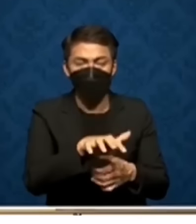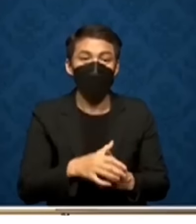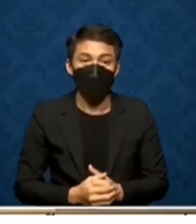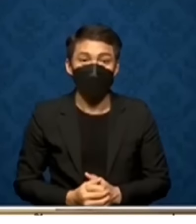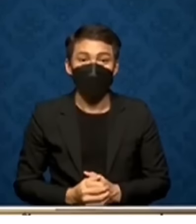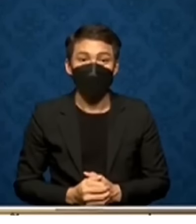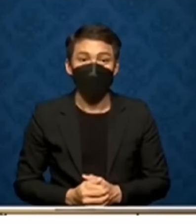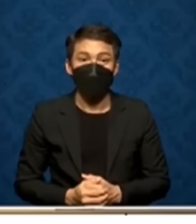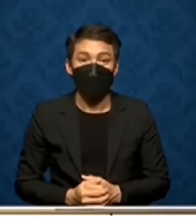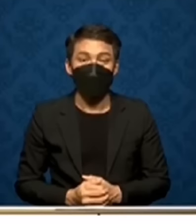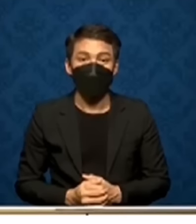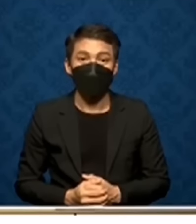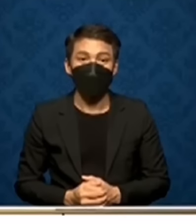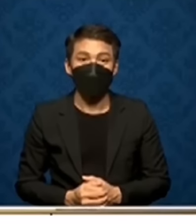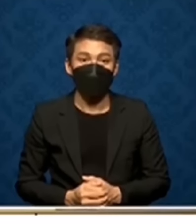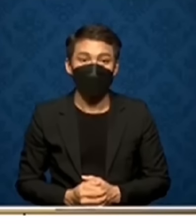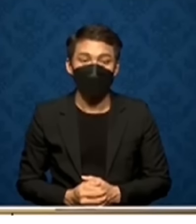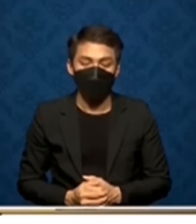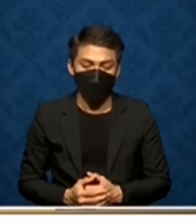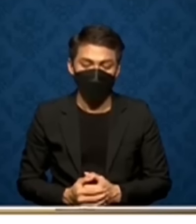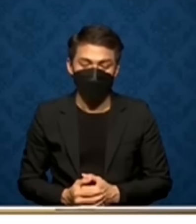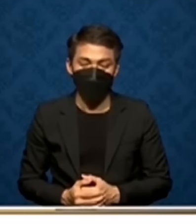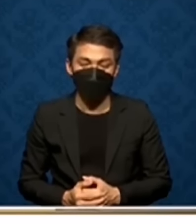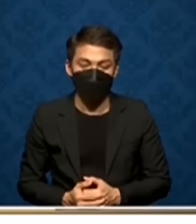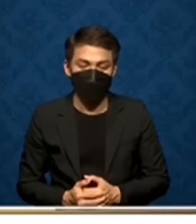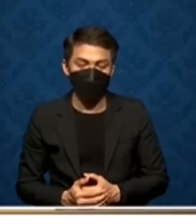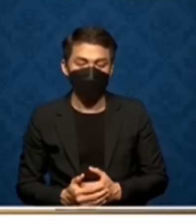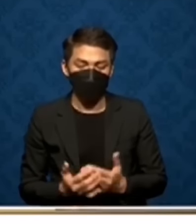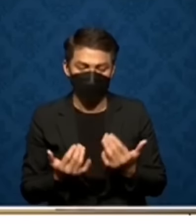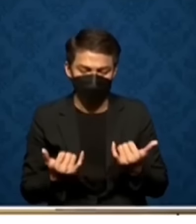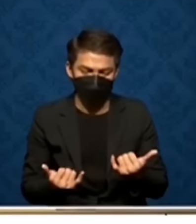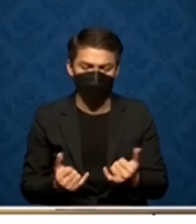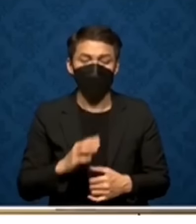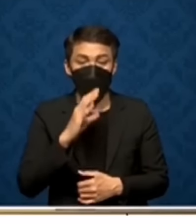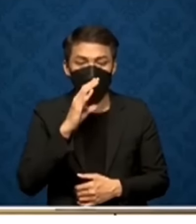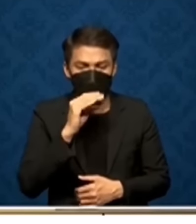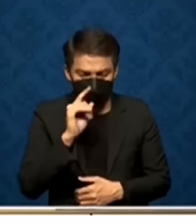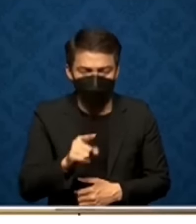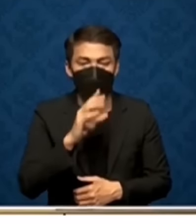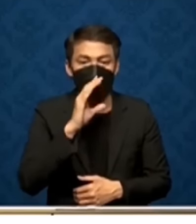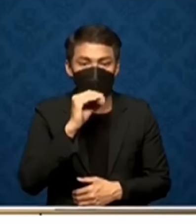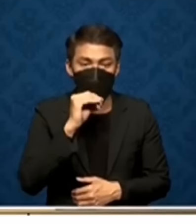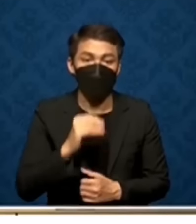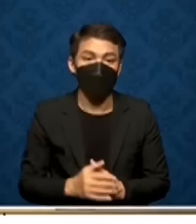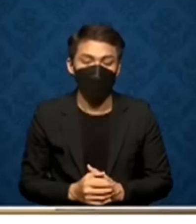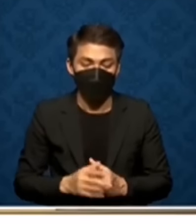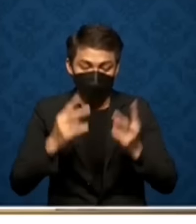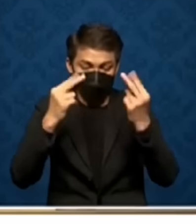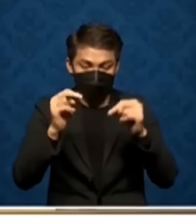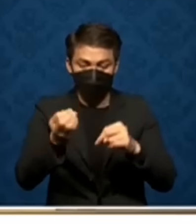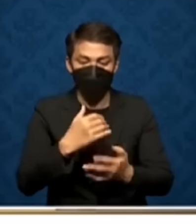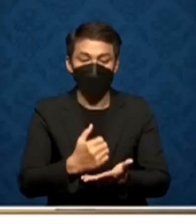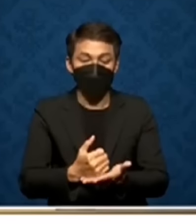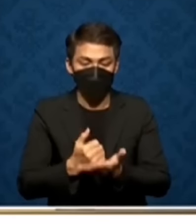านประธานที่เคารพครับวันนี้ผมไม่พูดก็จะไม่รู้สึกมันไม่จบนายกบอกว่าจะแก้ปัญหา